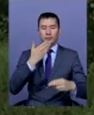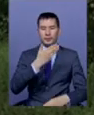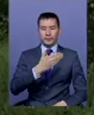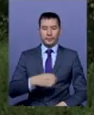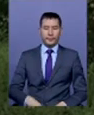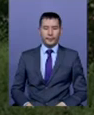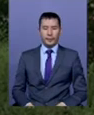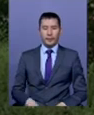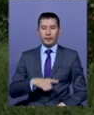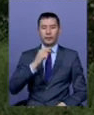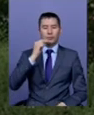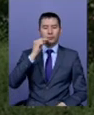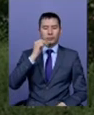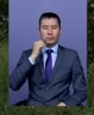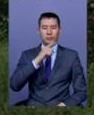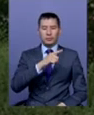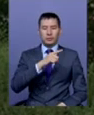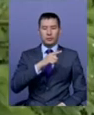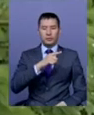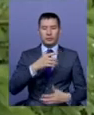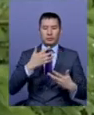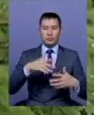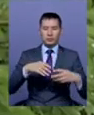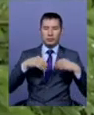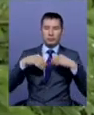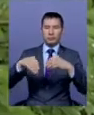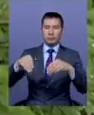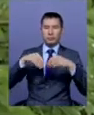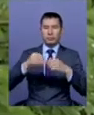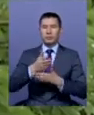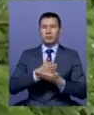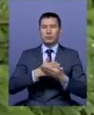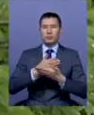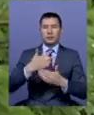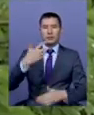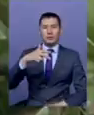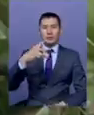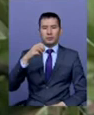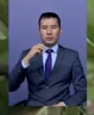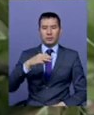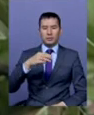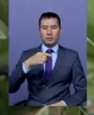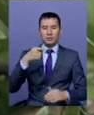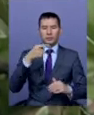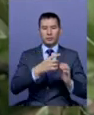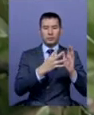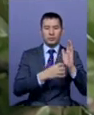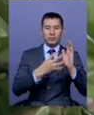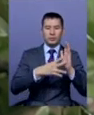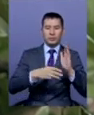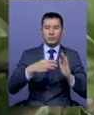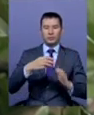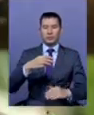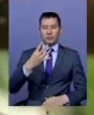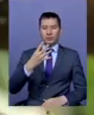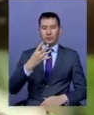Исмаил Тамазов ауыл шаруашылығы саласында жүргеніне биыл 35 жыл. Ол агроном қос бауырымен бірігіп 1994 жылы шағын шаруа